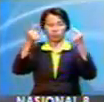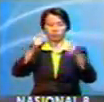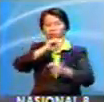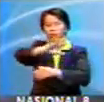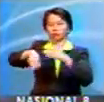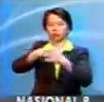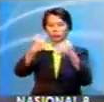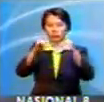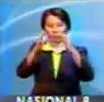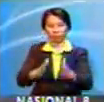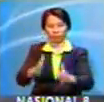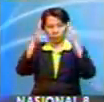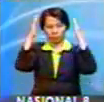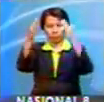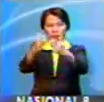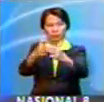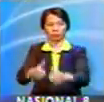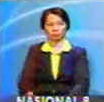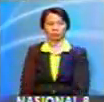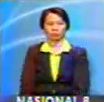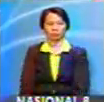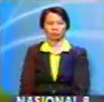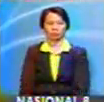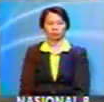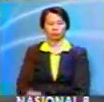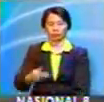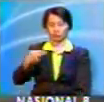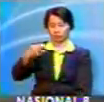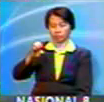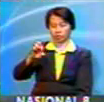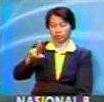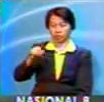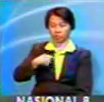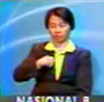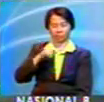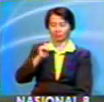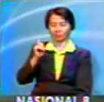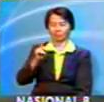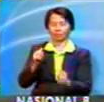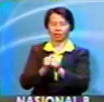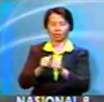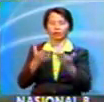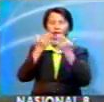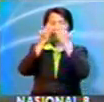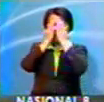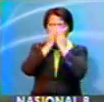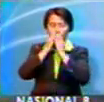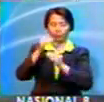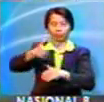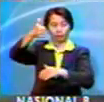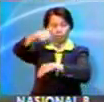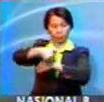semua pemain Pahang. Nak kata hero tu tak hero lah, tapi satu tim lah kan. Okay, syukur Alhamdulillah kemenangan malam ni.